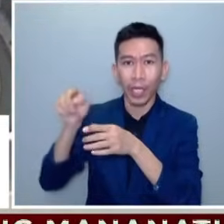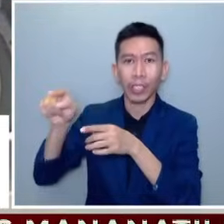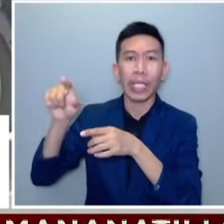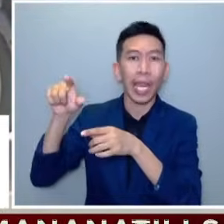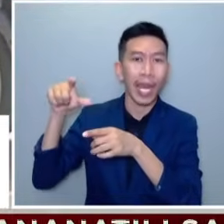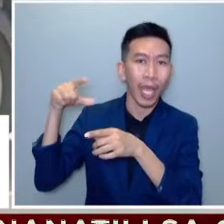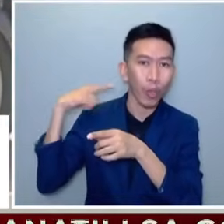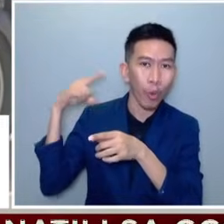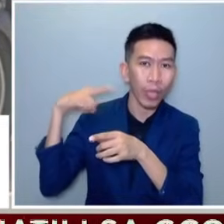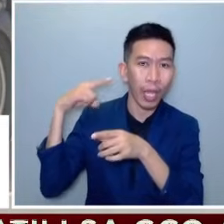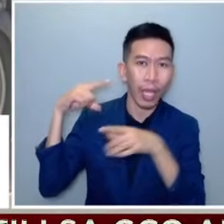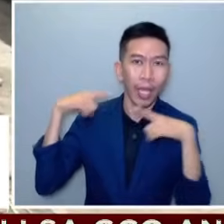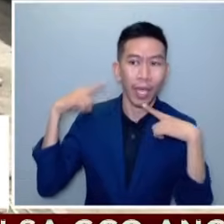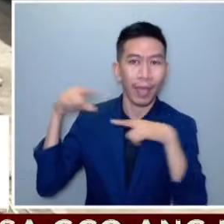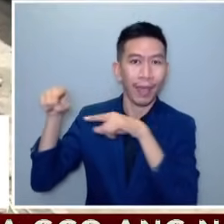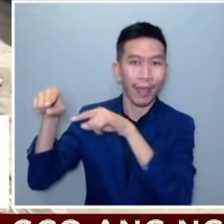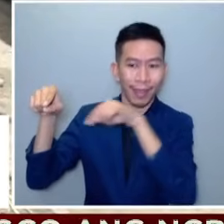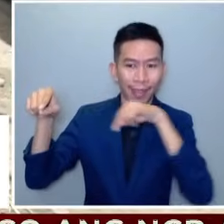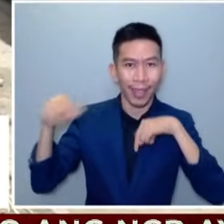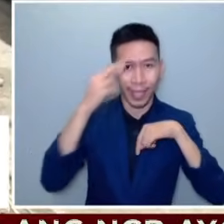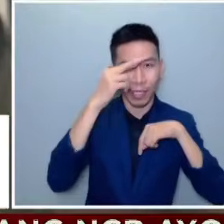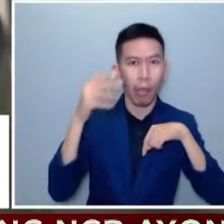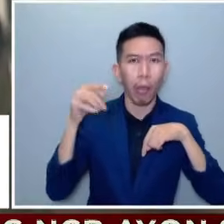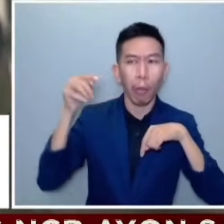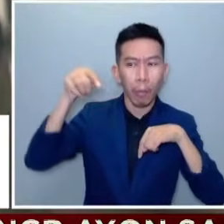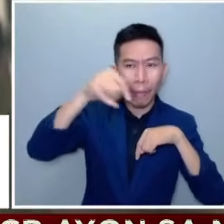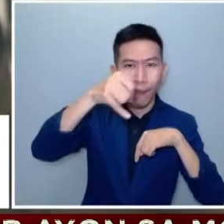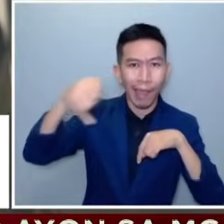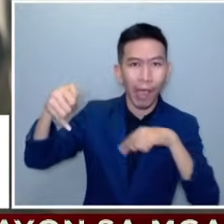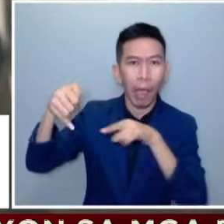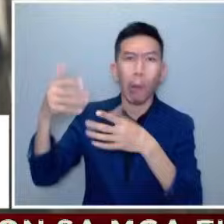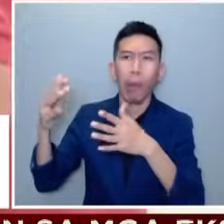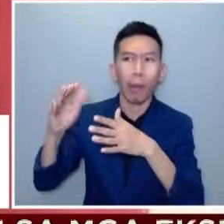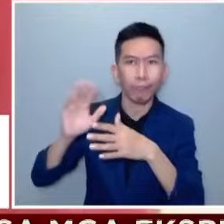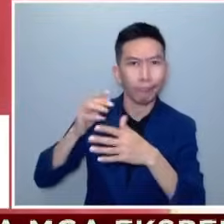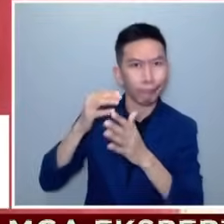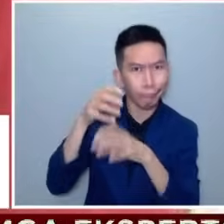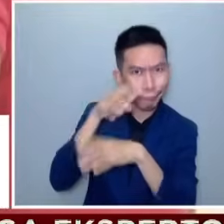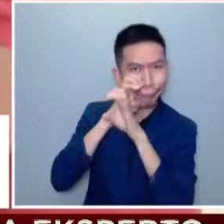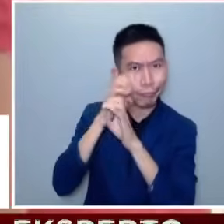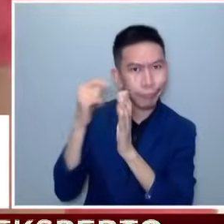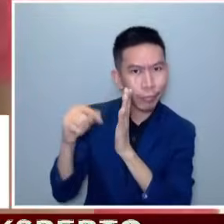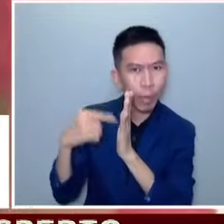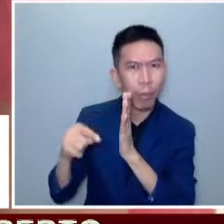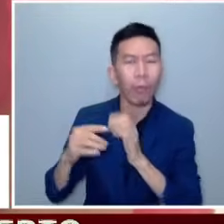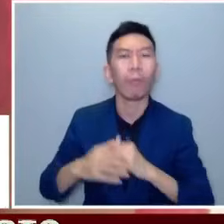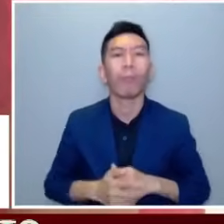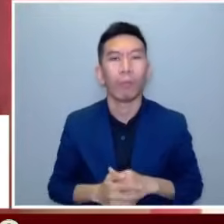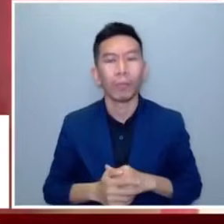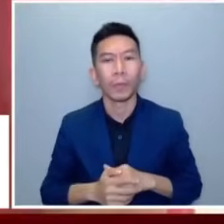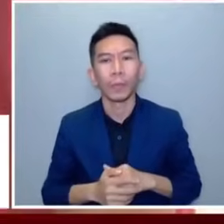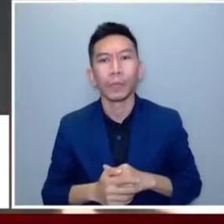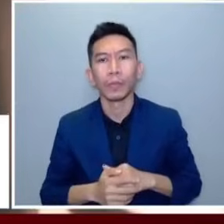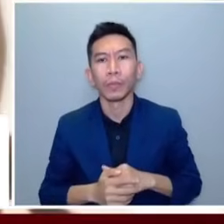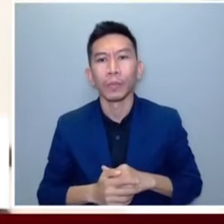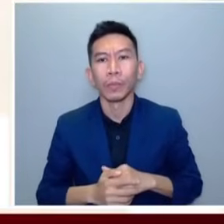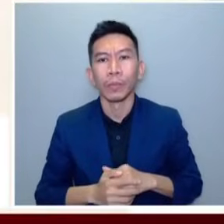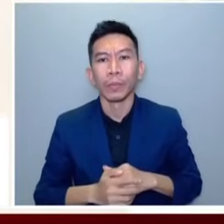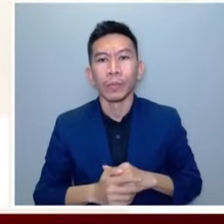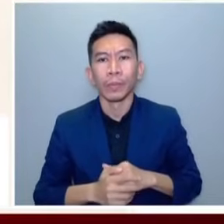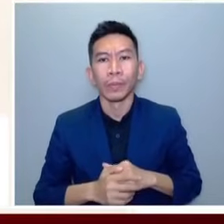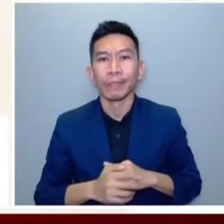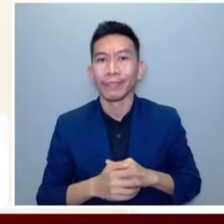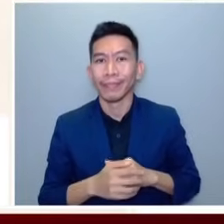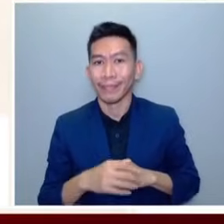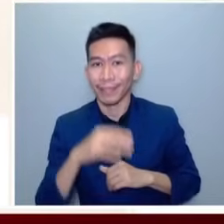walang mahigpit na checkpoint. Hindi rin problema ng trucker tulad ni The Boy ang ipatutupad na ECQ sa Biyernes.